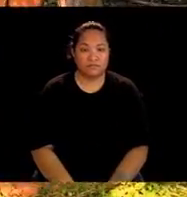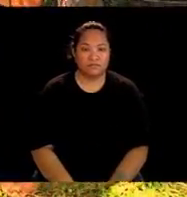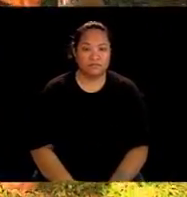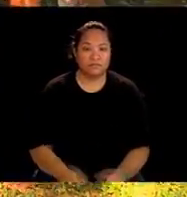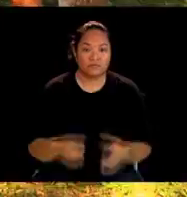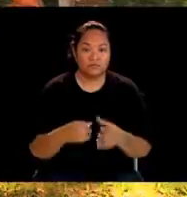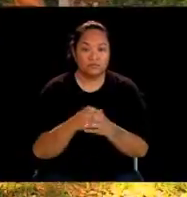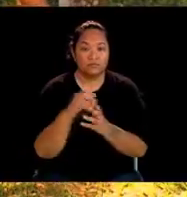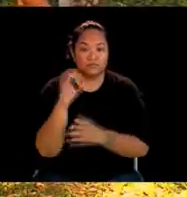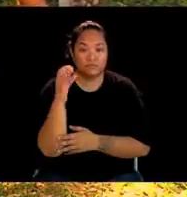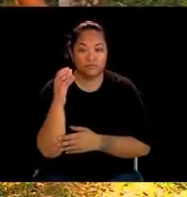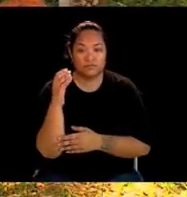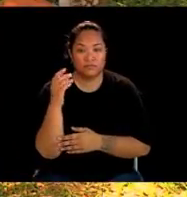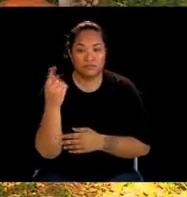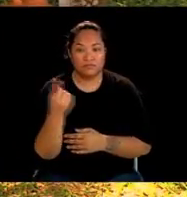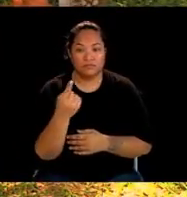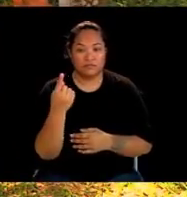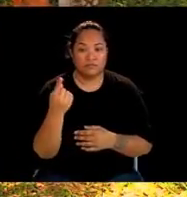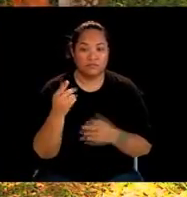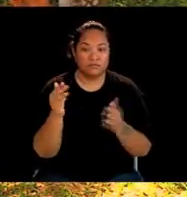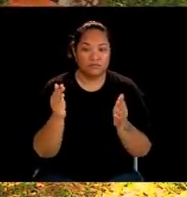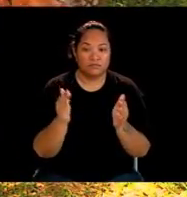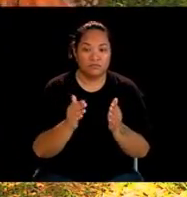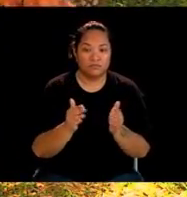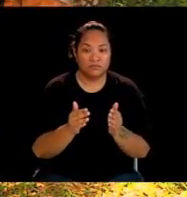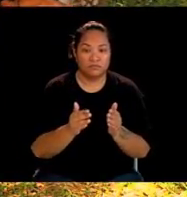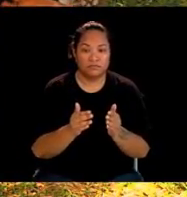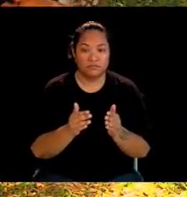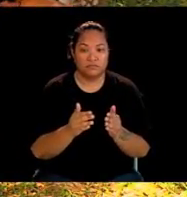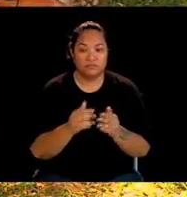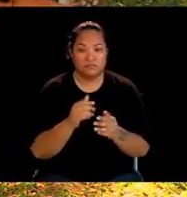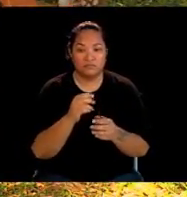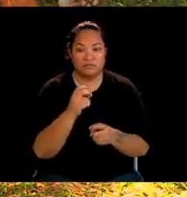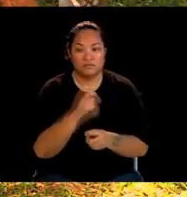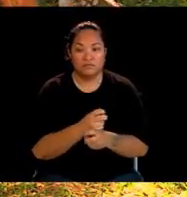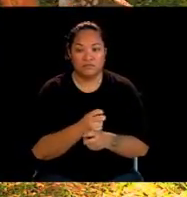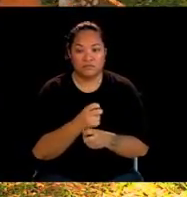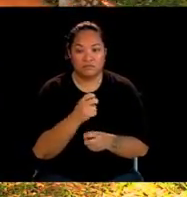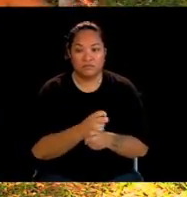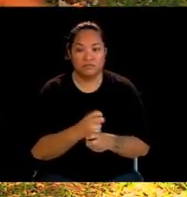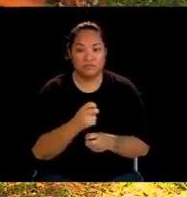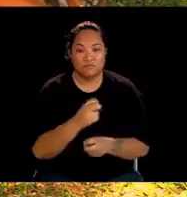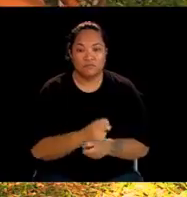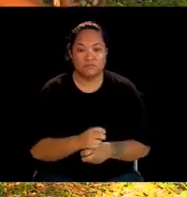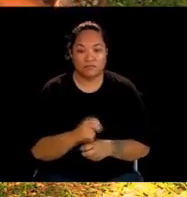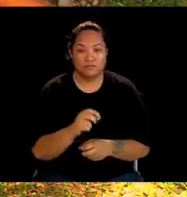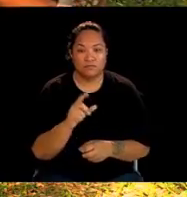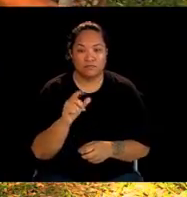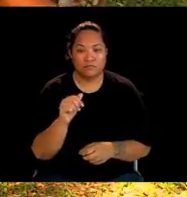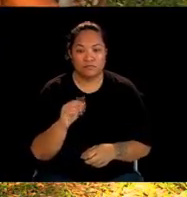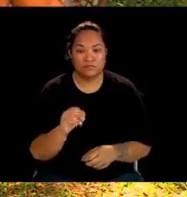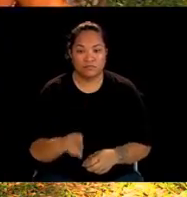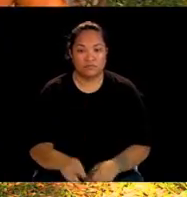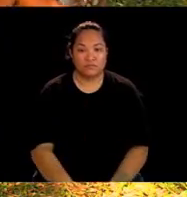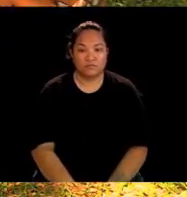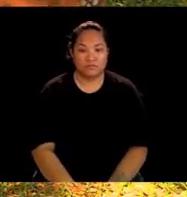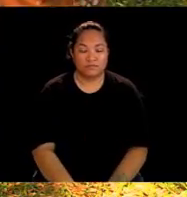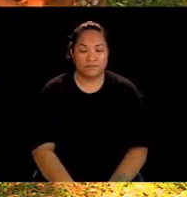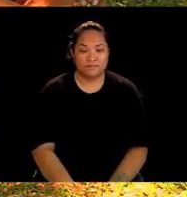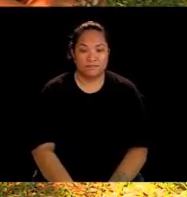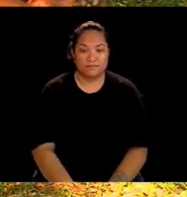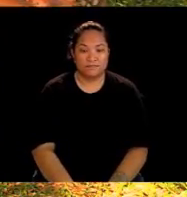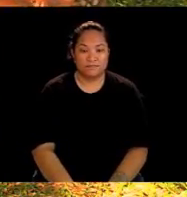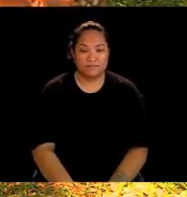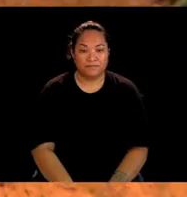Iman atsang dididit ni nasinyan niha. Siha tumotogwi iman makat na totso